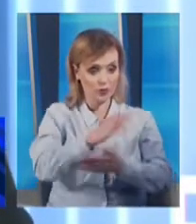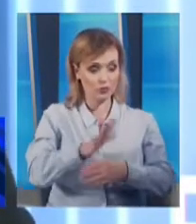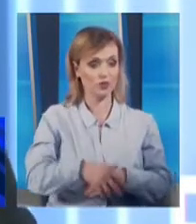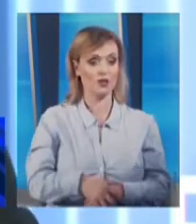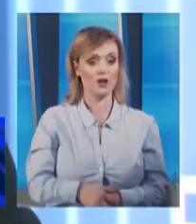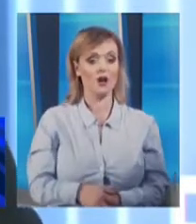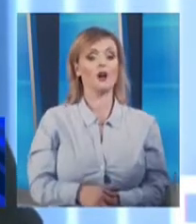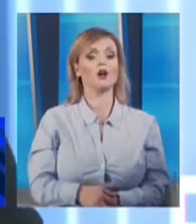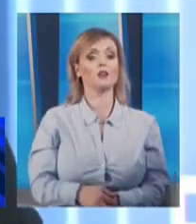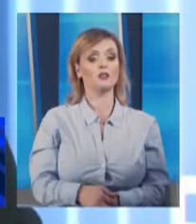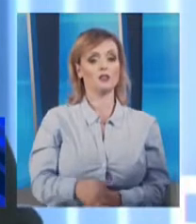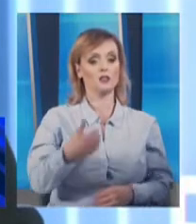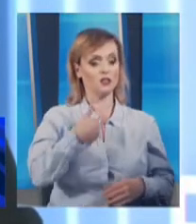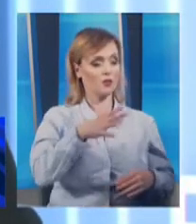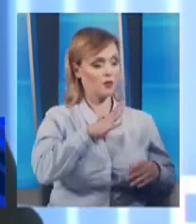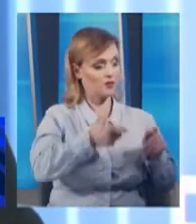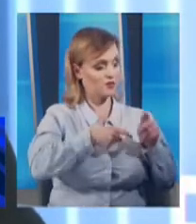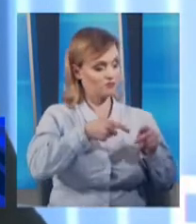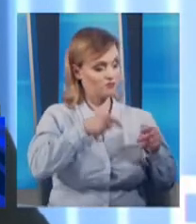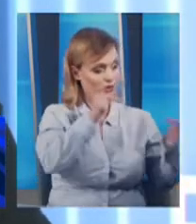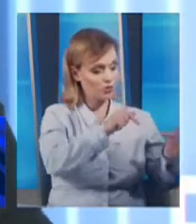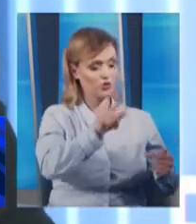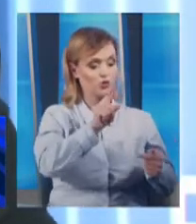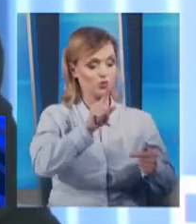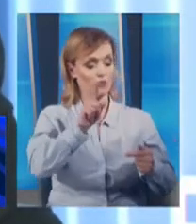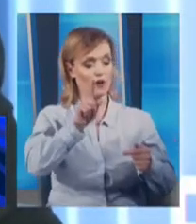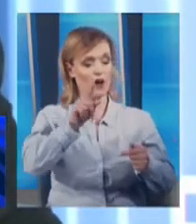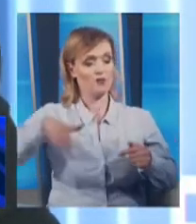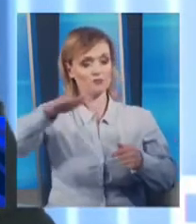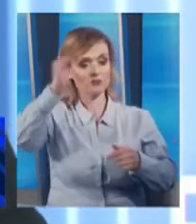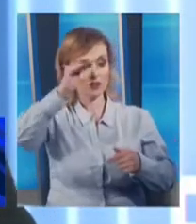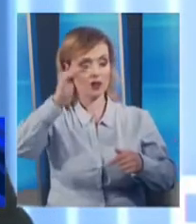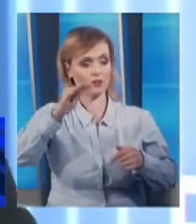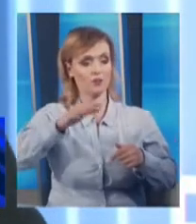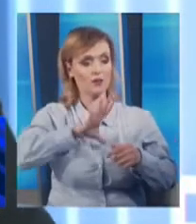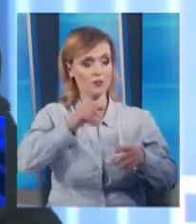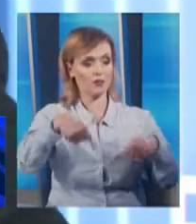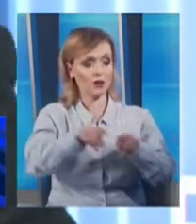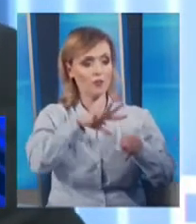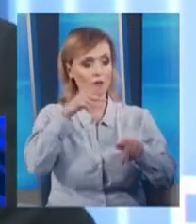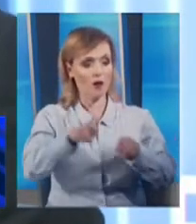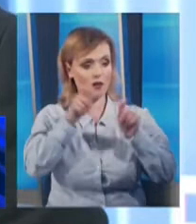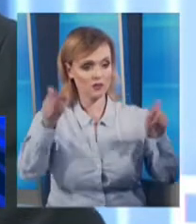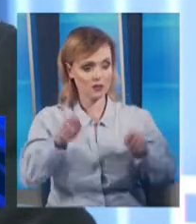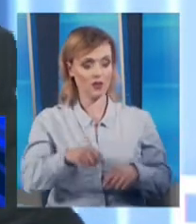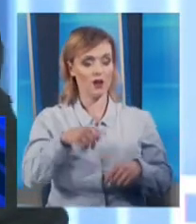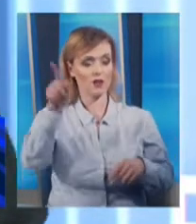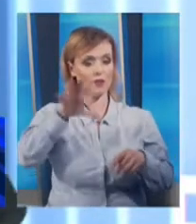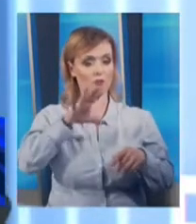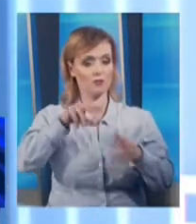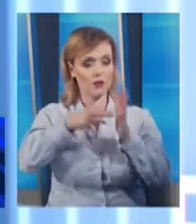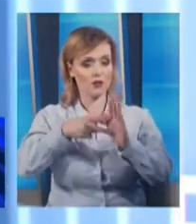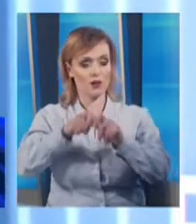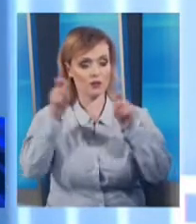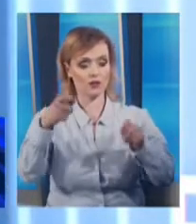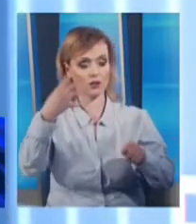cele 42 de secții. Noi, reprezentantul nostru la CEC a fost cel care, unicul care a votat împotriva celor 42 de secții.